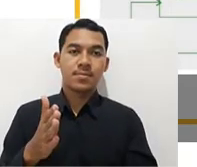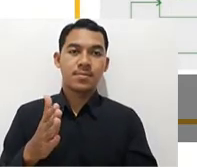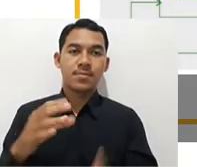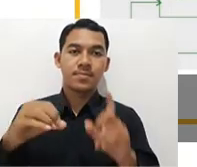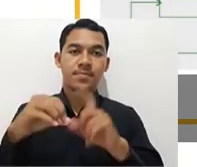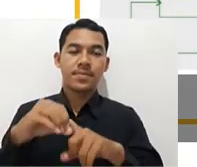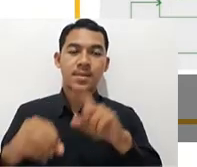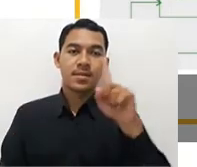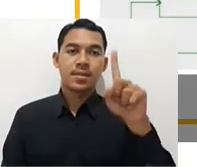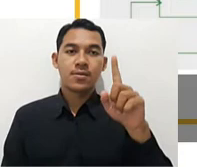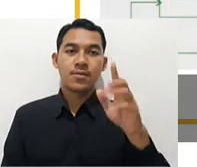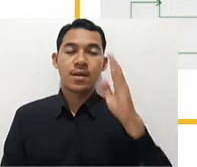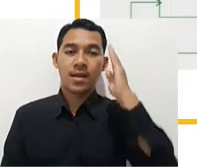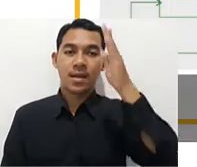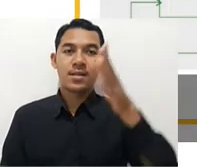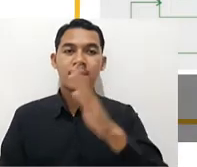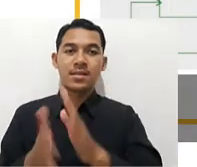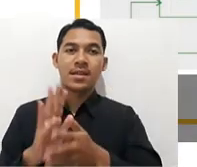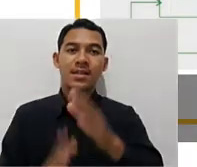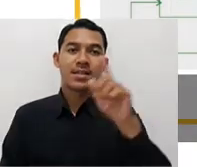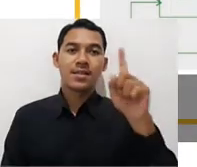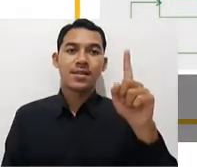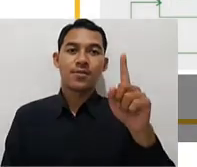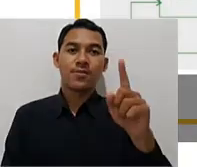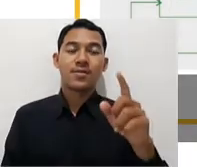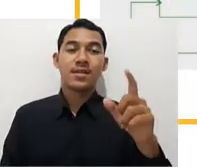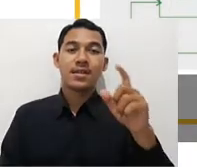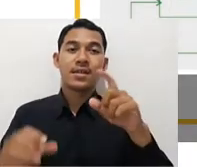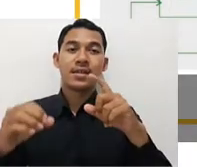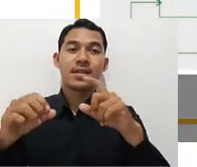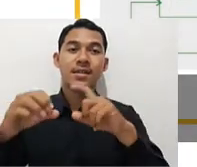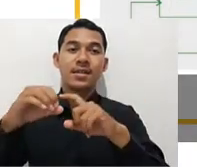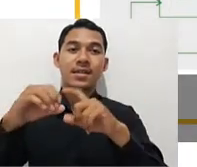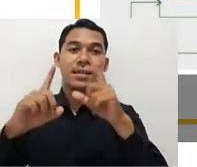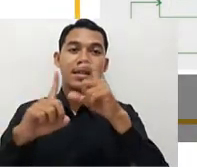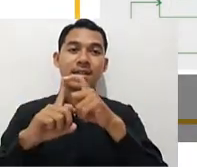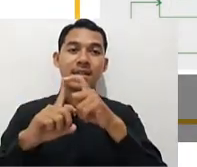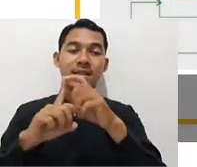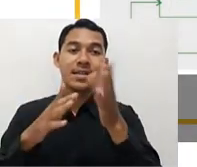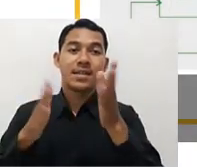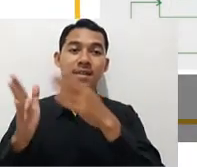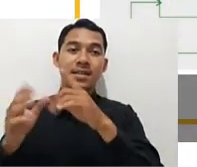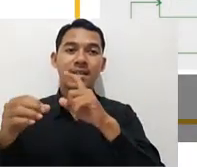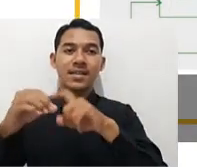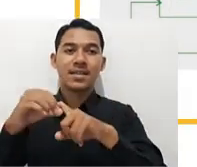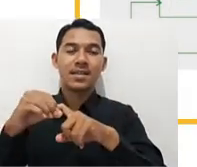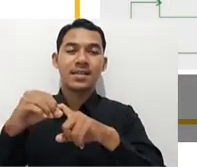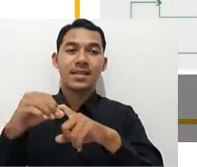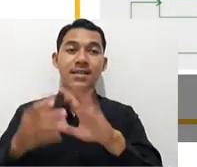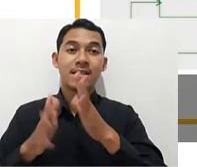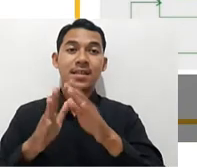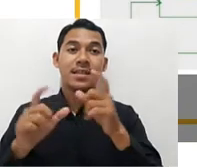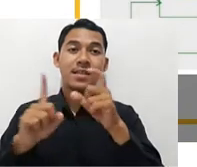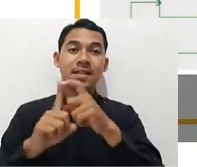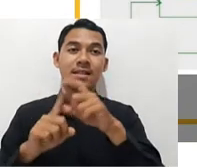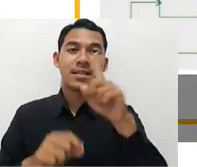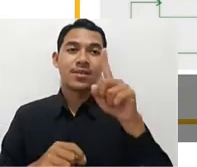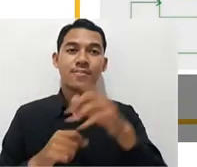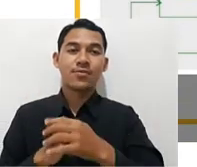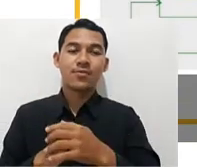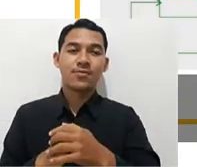nilai Q1 ini dia bakal jadi 1. Jadi dari D ke Q ini dari D bakal ditransfer ke Q. Di sini dia jadi 1. Nah,